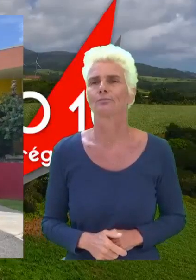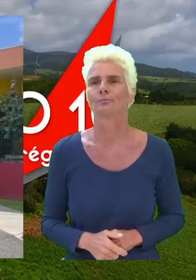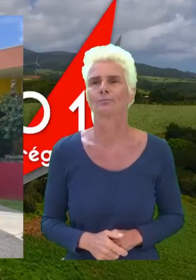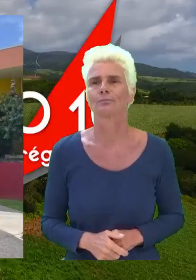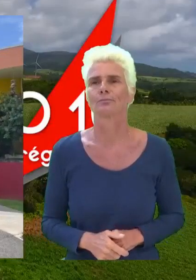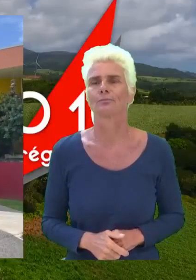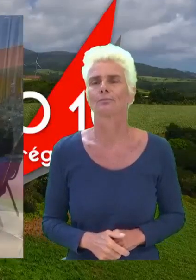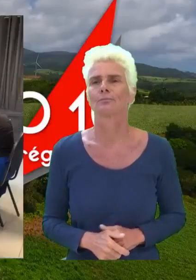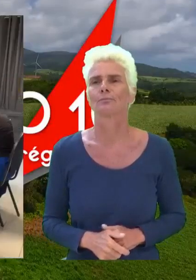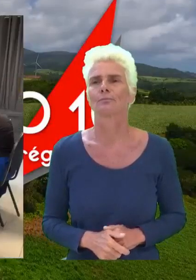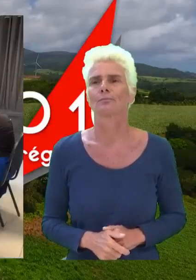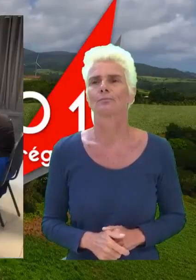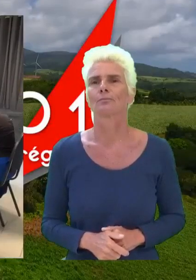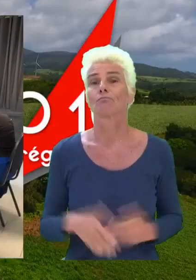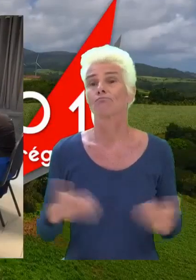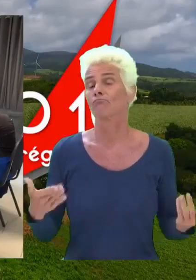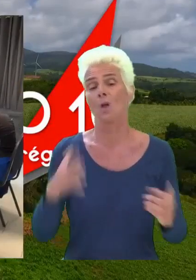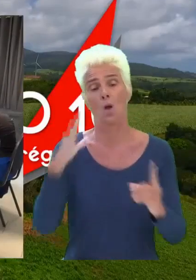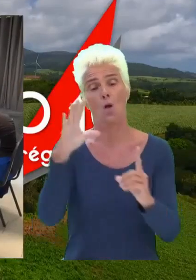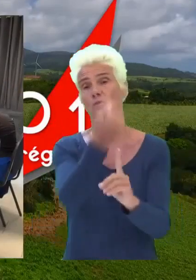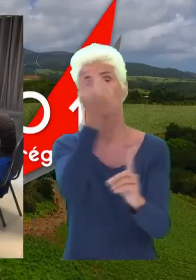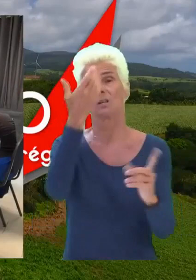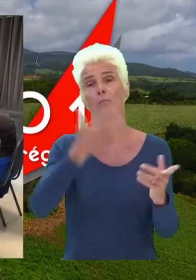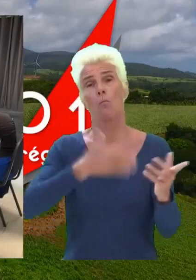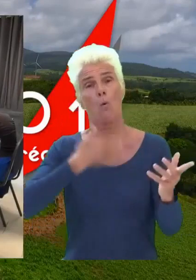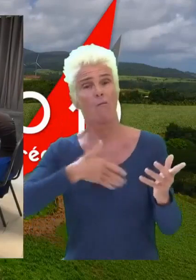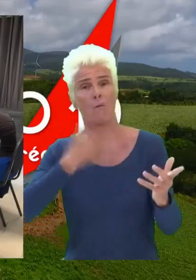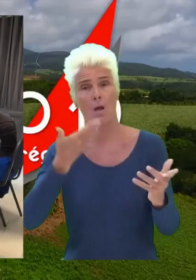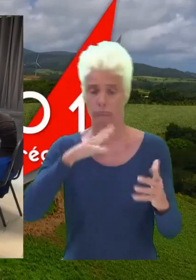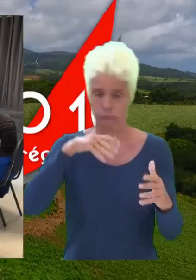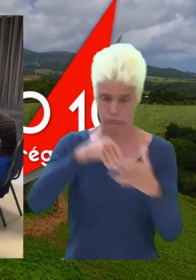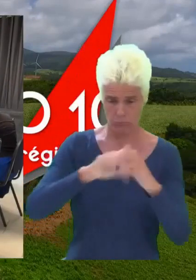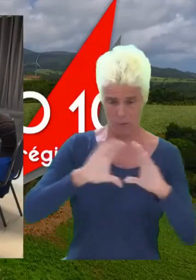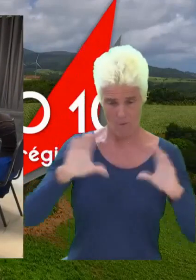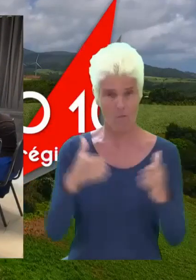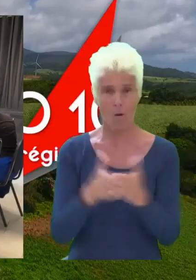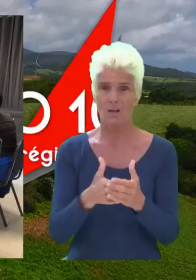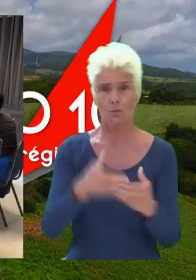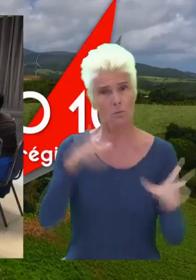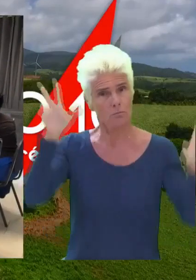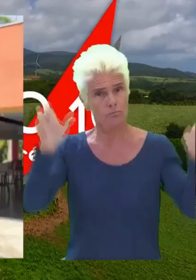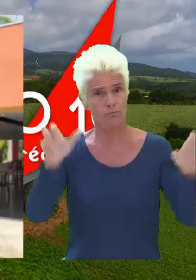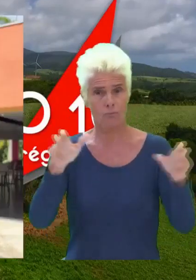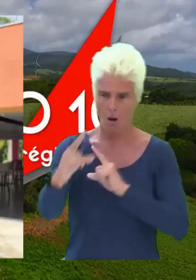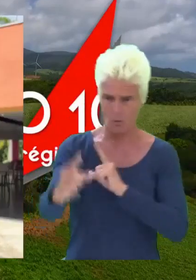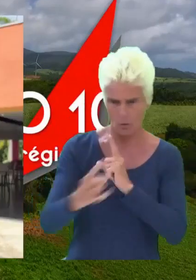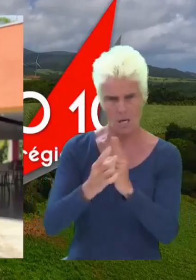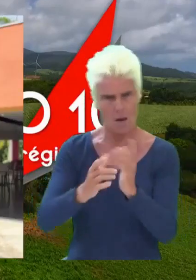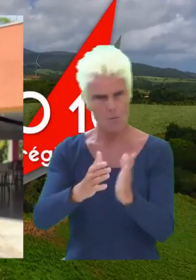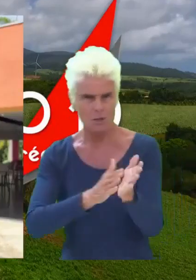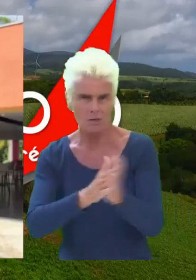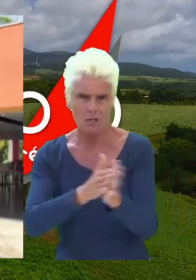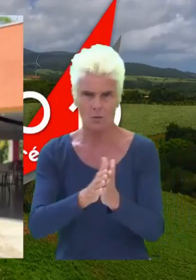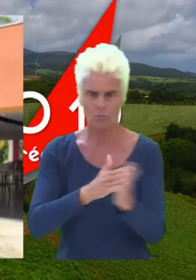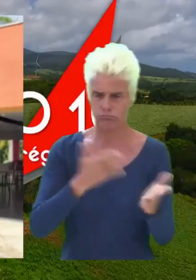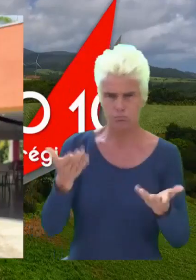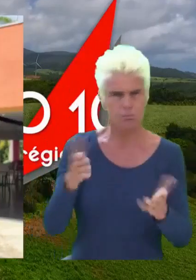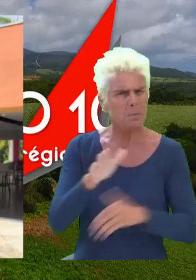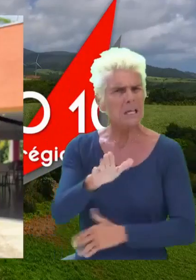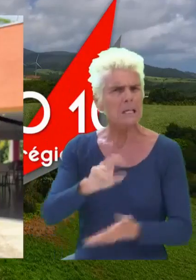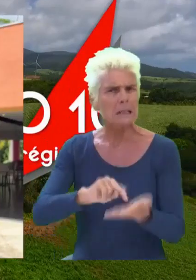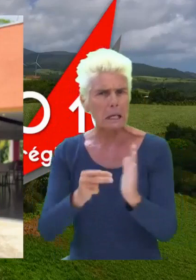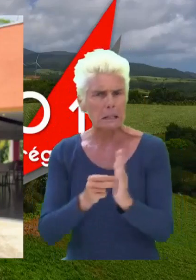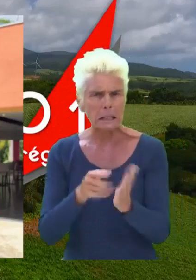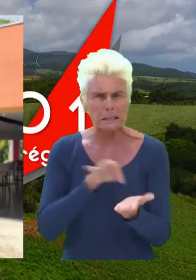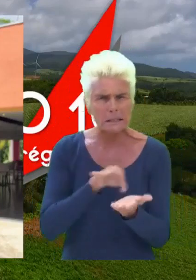d'agonia alors l'objectif c'est justement de faire une formation ce qu'on appelle entretien motivationnel donc l'entretien motivationnel c'est une technique c'est une